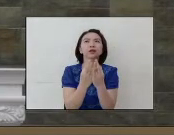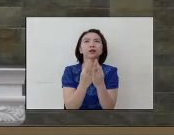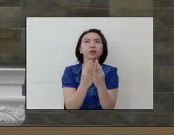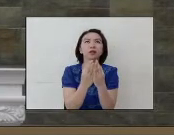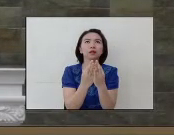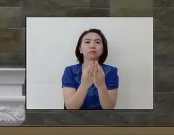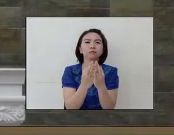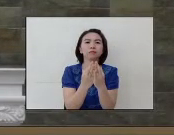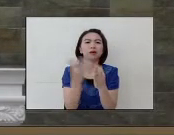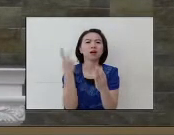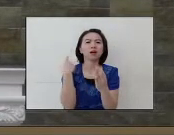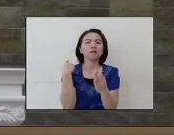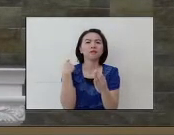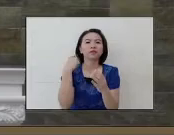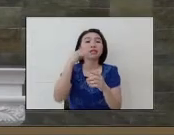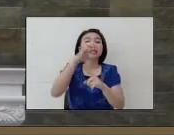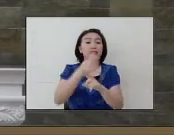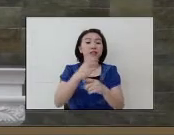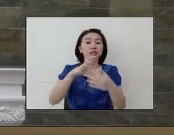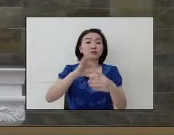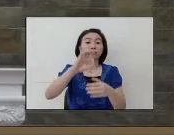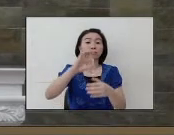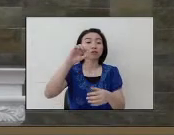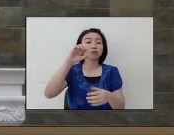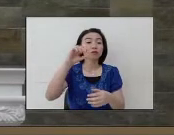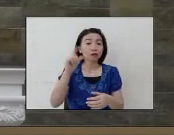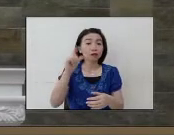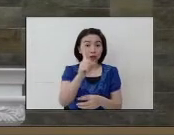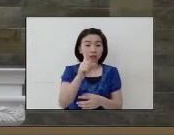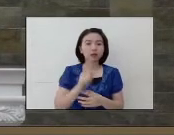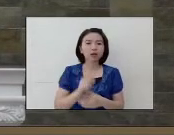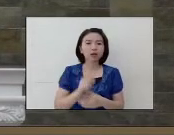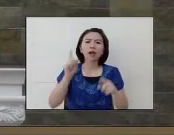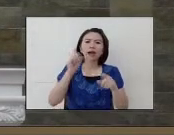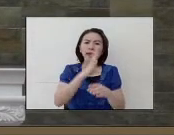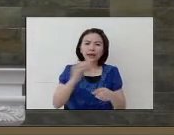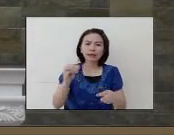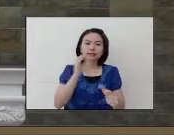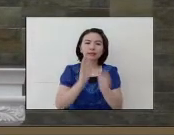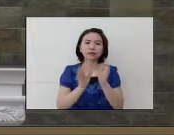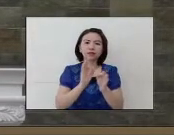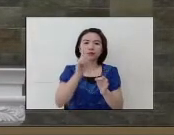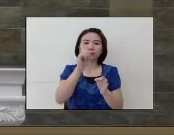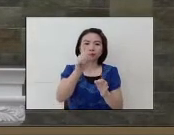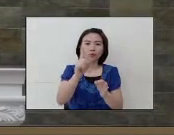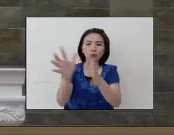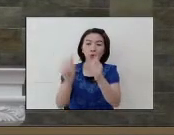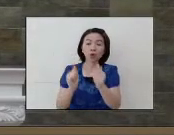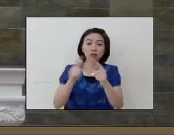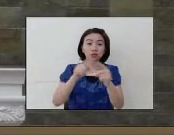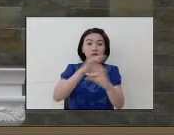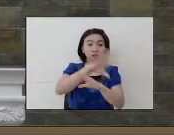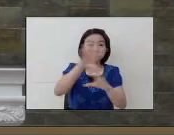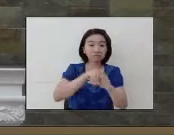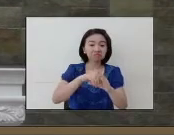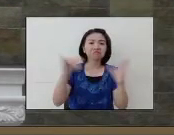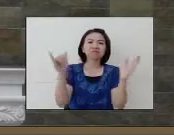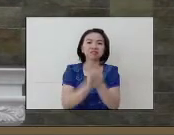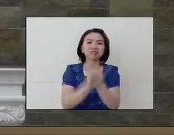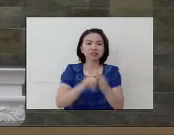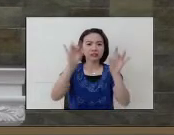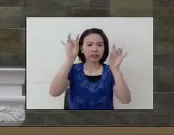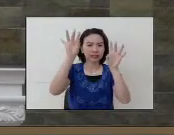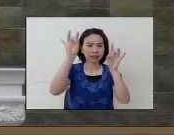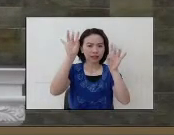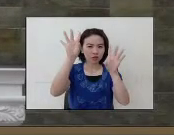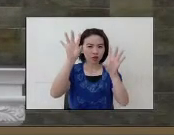isa, delikado po yan. And if you don't know, this is how to fight intrusion, mga kapatid, yung pag-uusapan po natin.